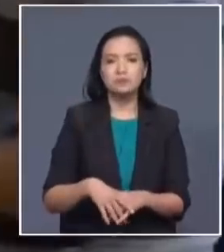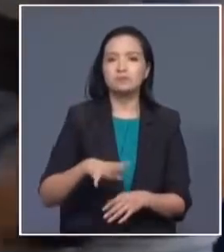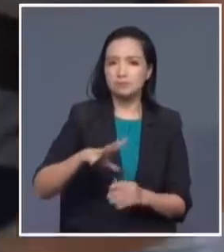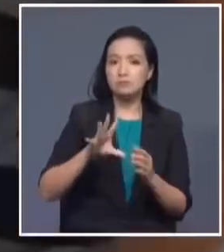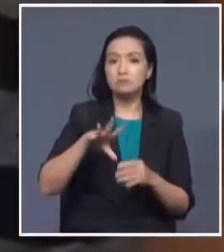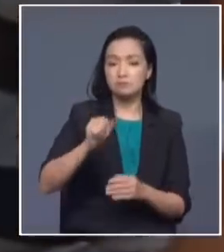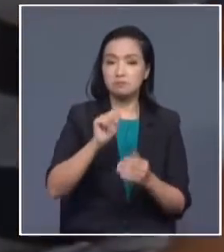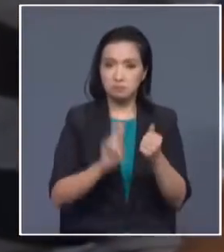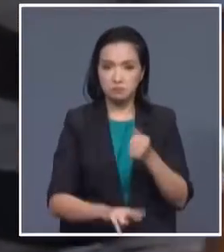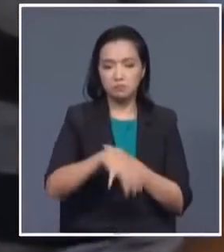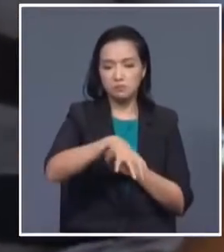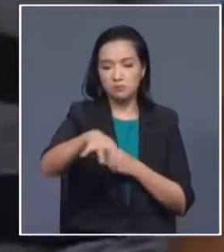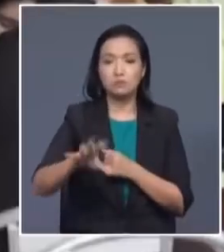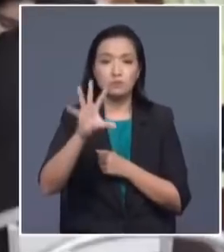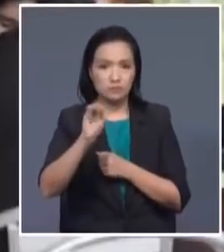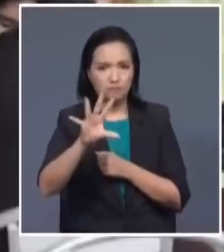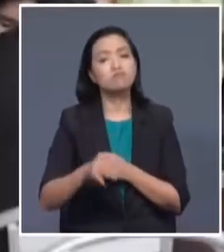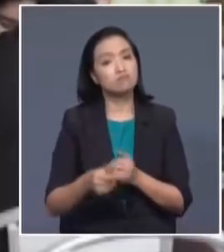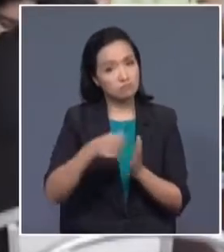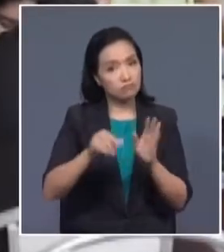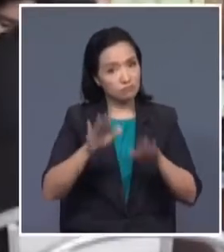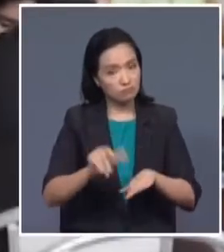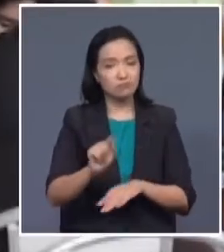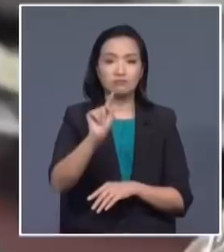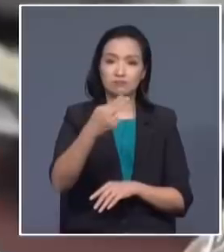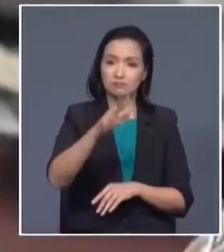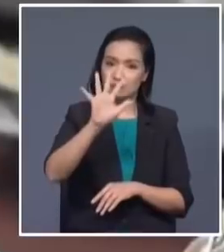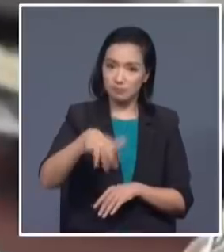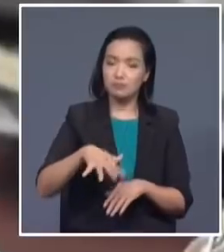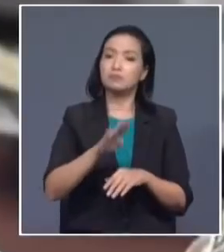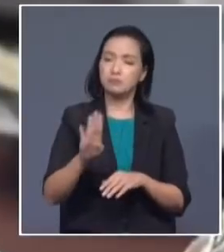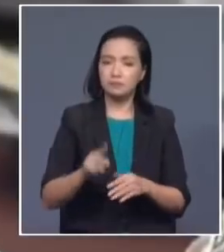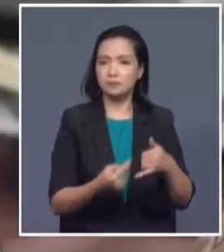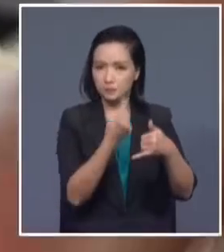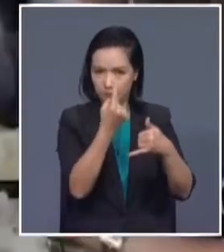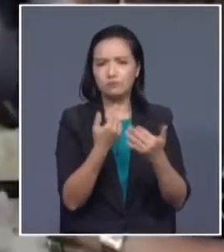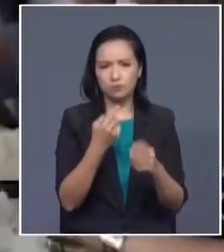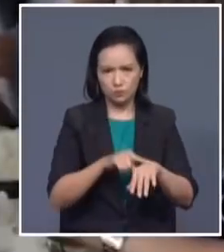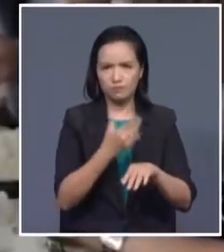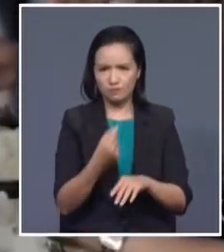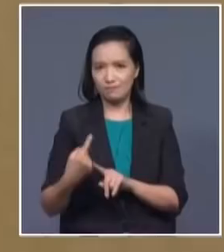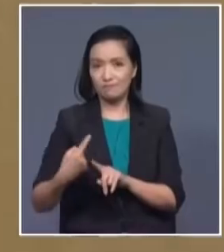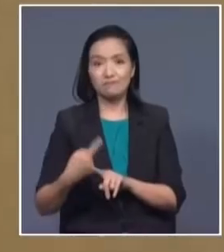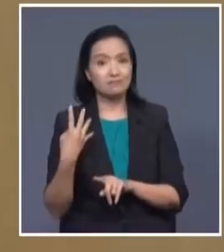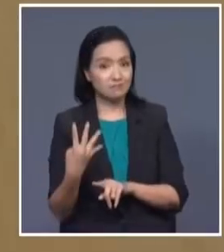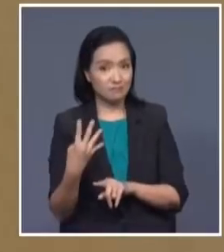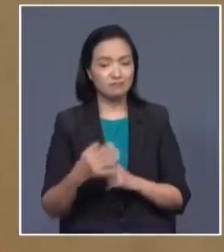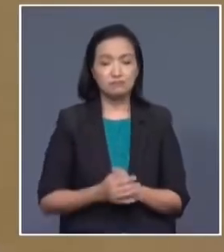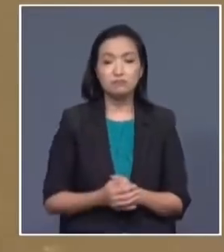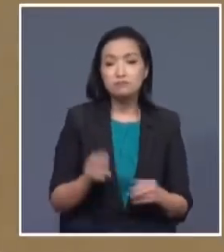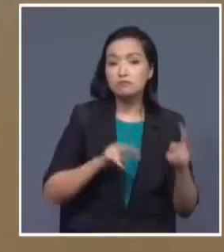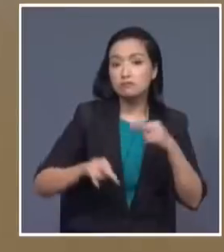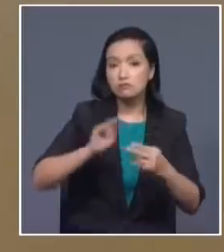าลดหย่อนภาษีได้ตามจริงสูงสุดไม่เกิน 15,000 บาทต่อคนซึ่งเหลือเวลาอีกประมาณ4เดือนนะครับจากการสำรว